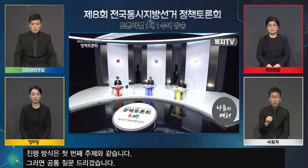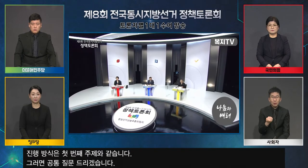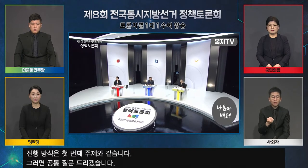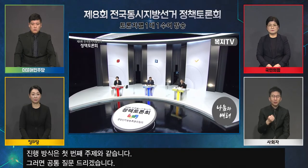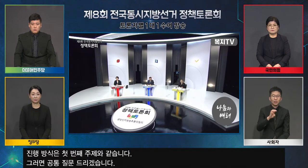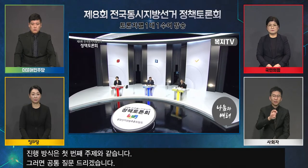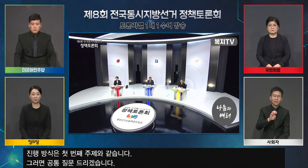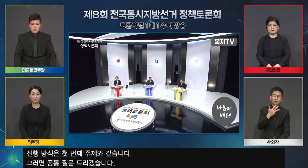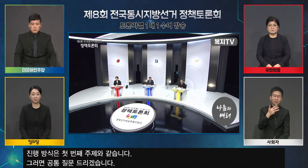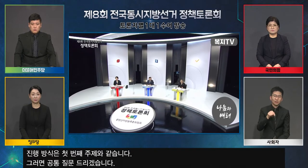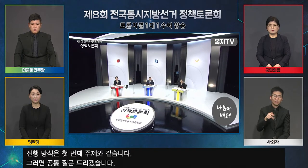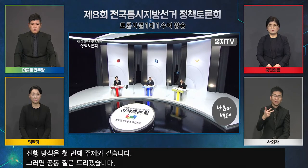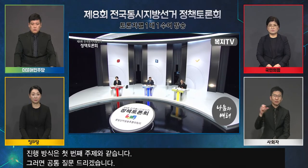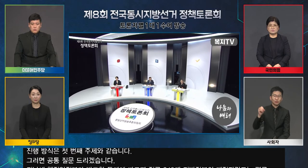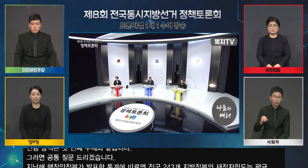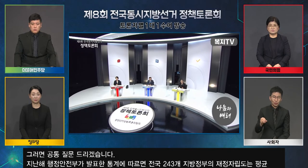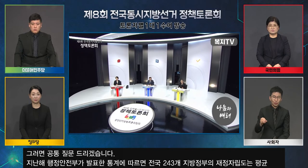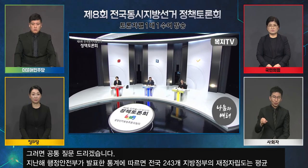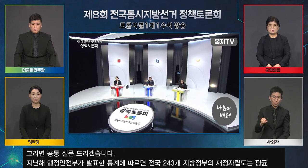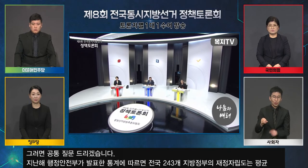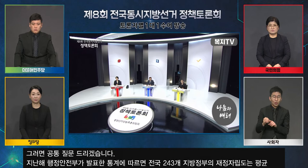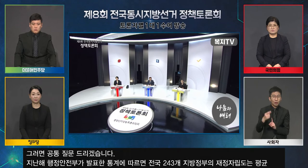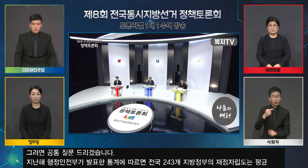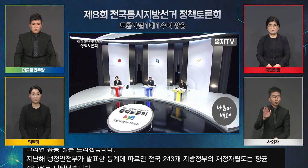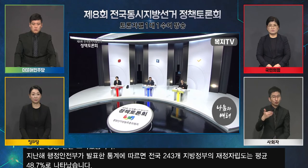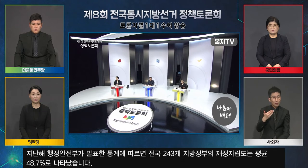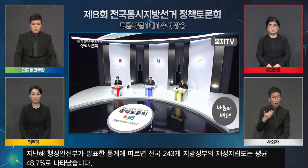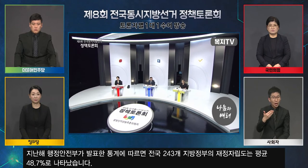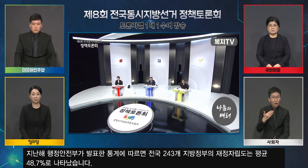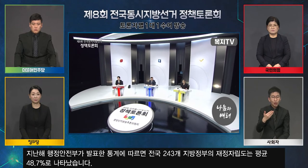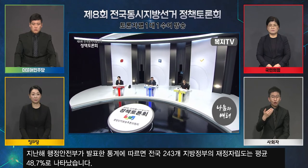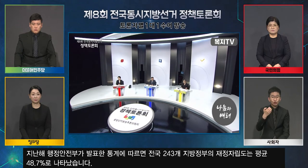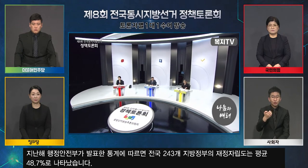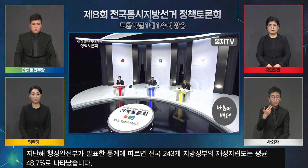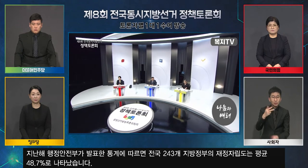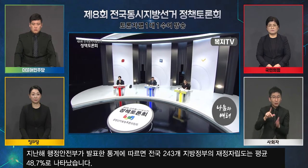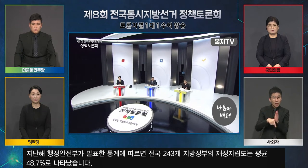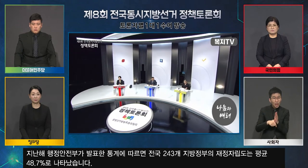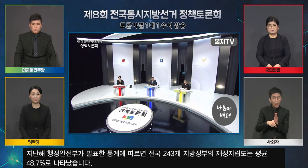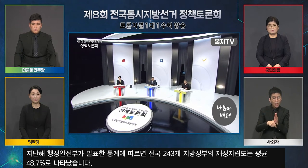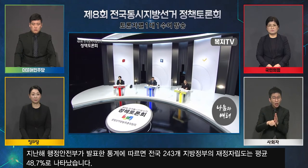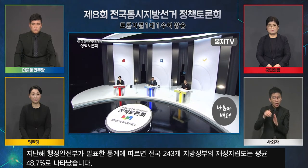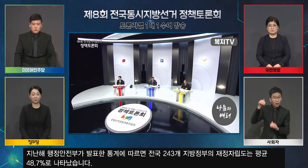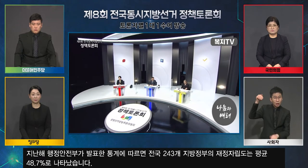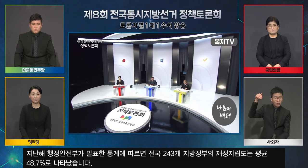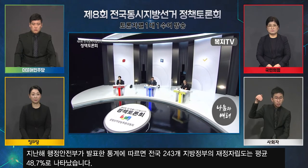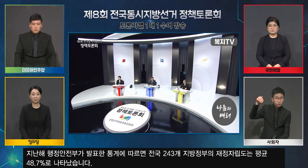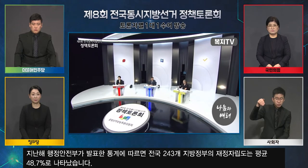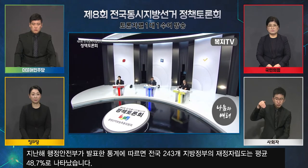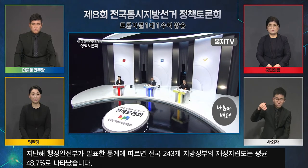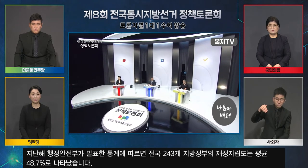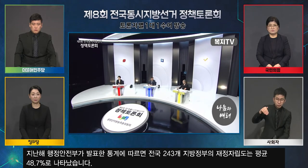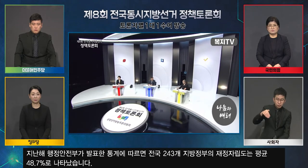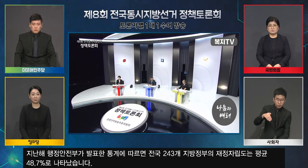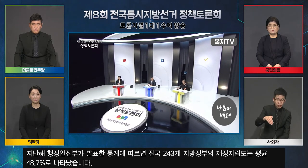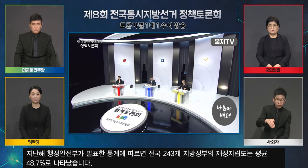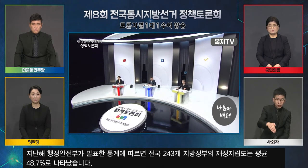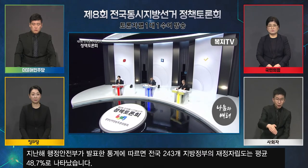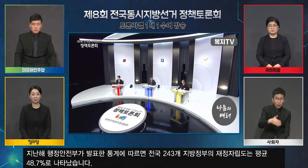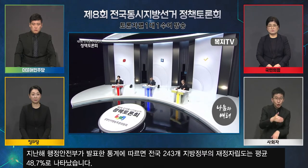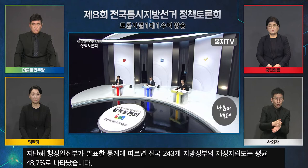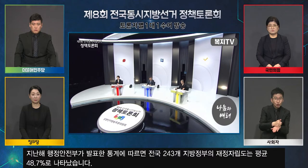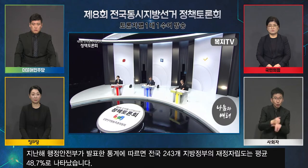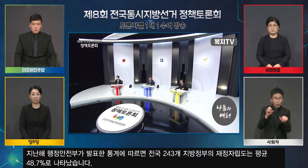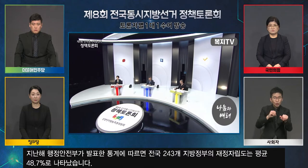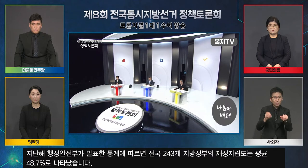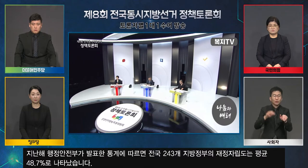지난 1997년 63%에서 하향 목선을 그리다 결국에는 50%선이 붕괴된 겁니다.